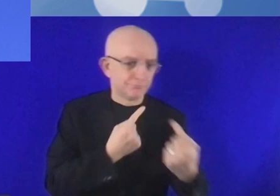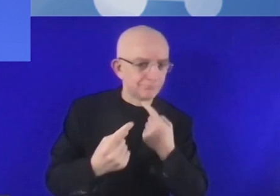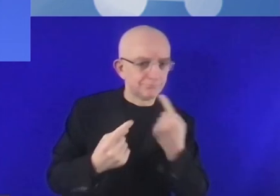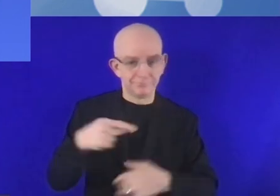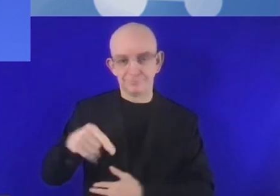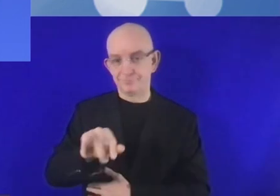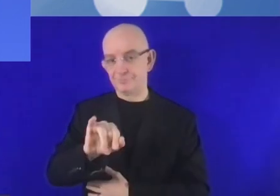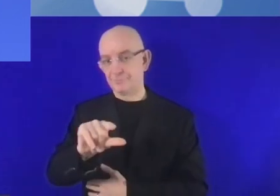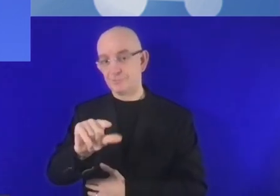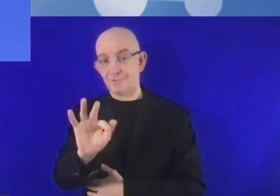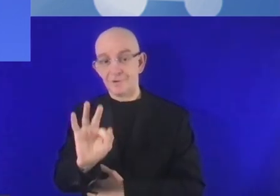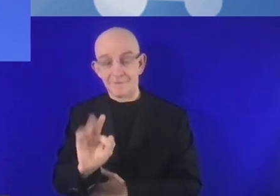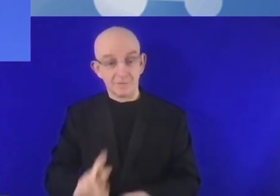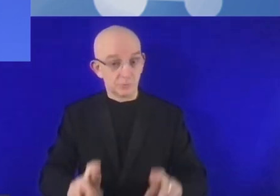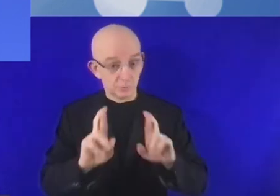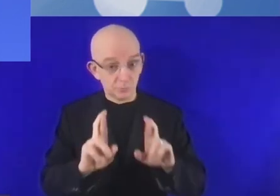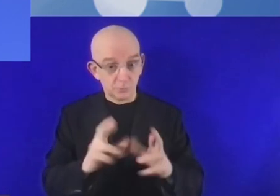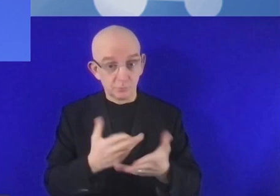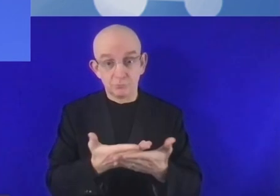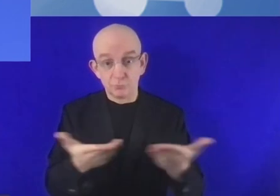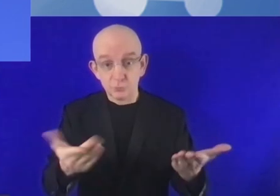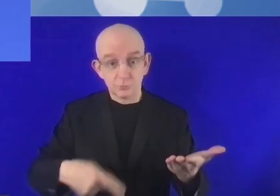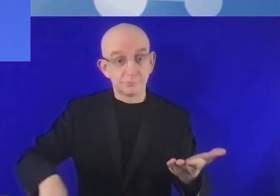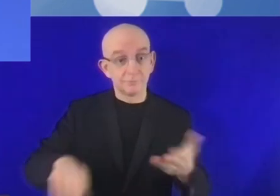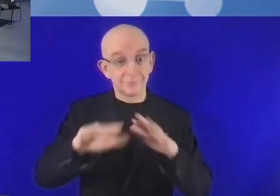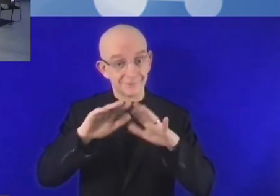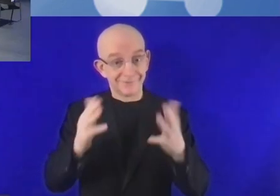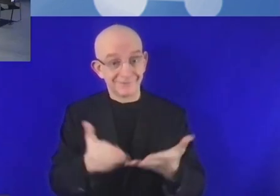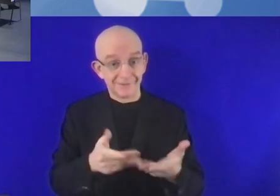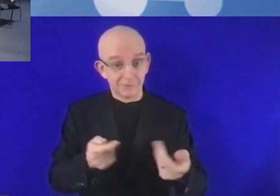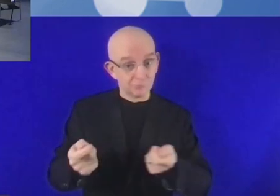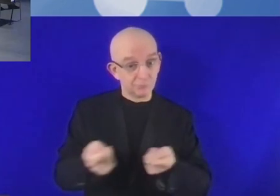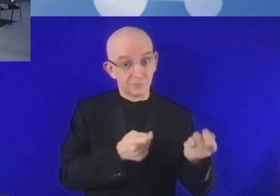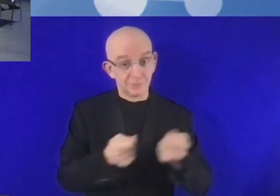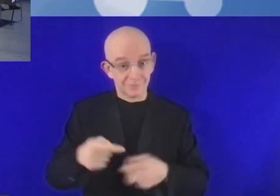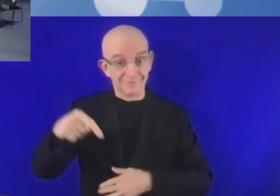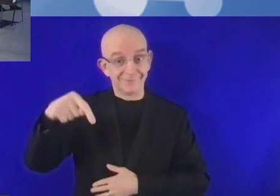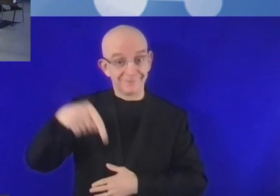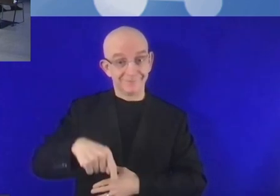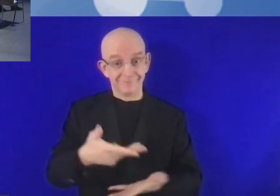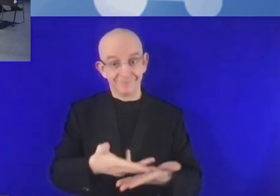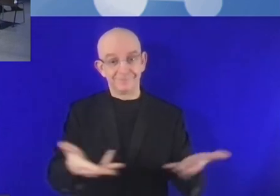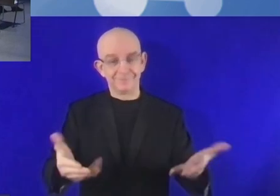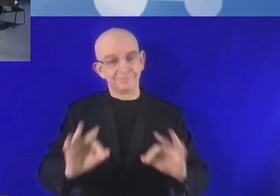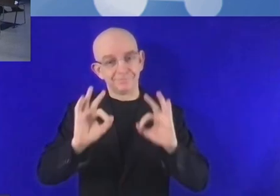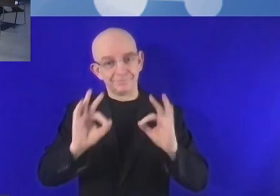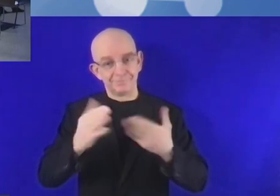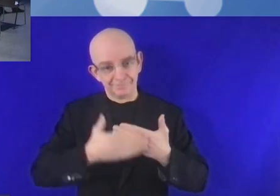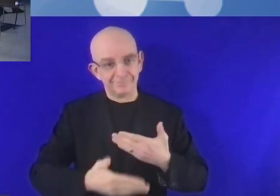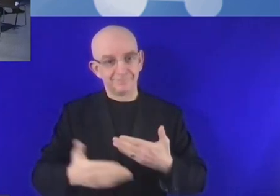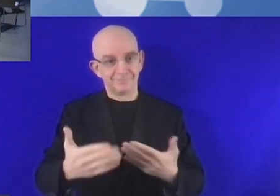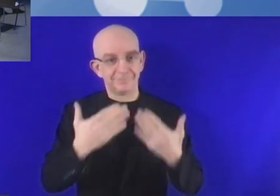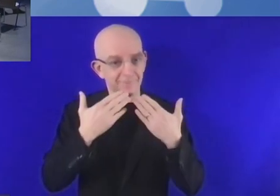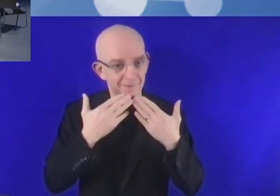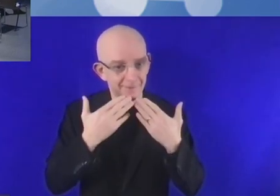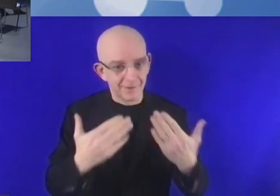procesu, który toczy się tutaj w Katowicach podczas 16. szczytu cyfrowego ONZ. Bardzo dziękuję za uwagę.